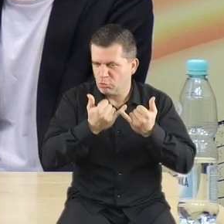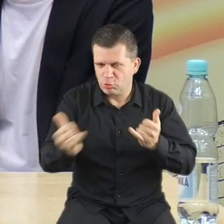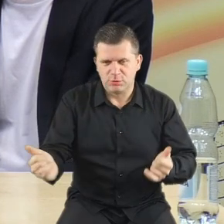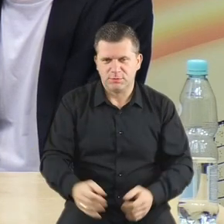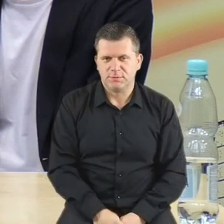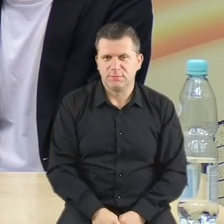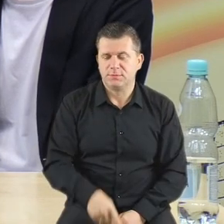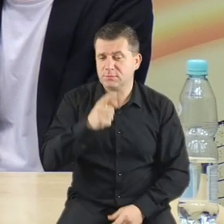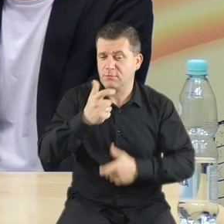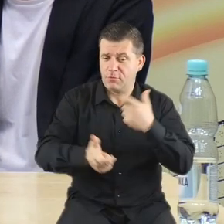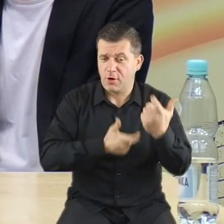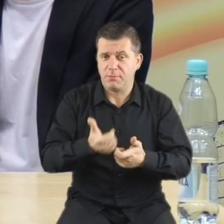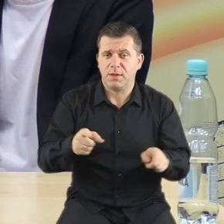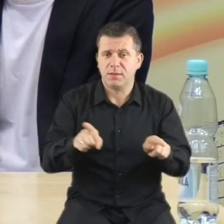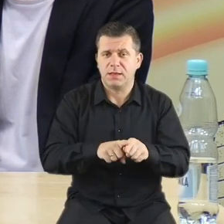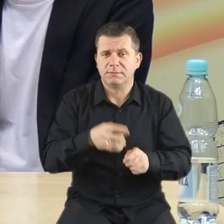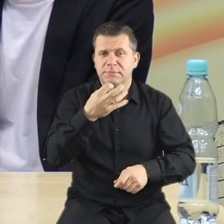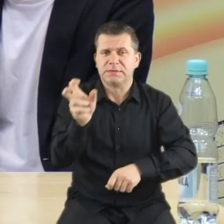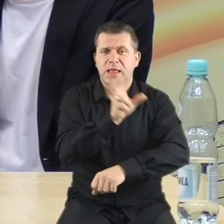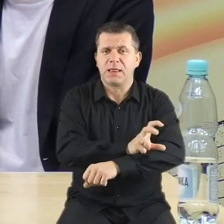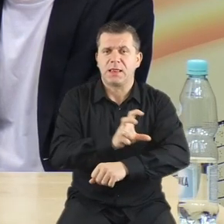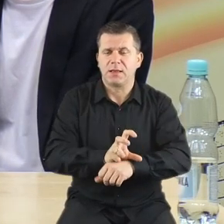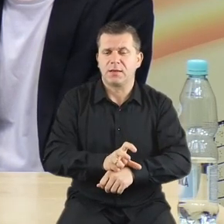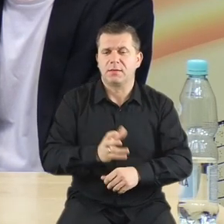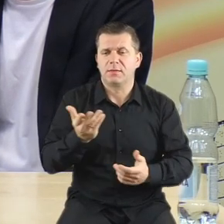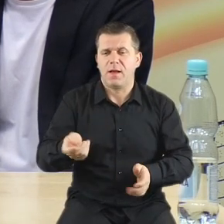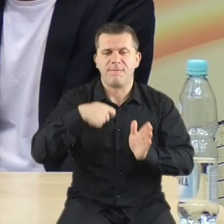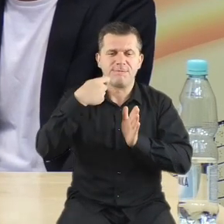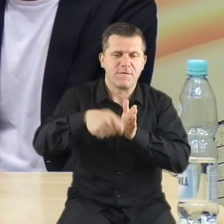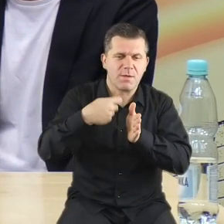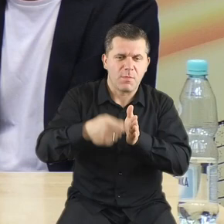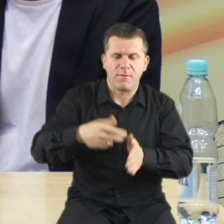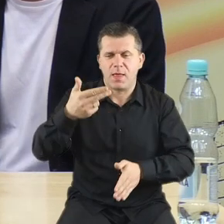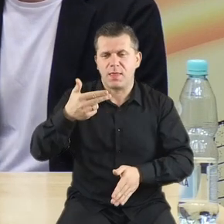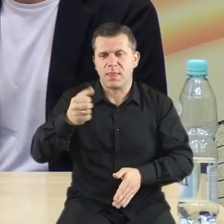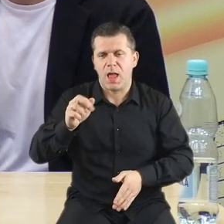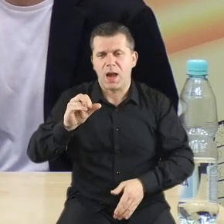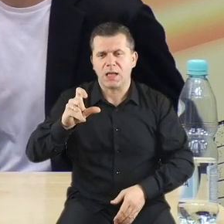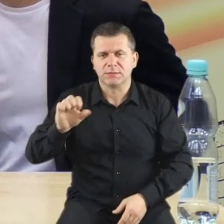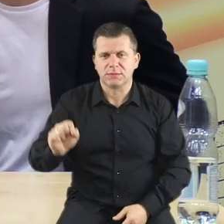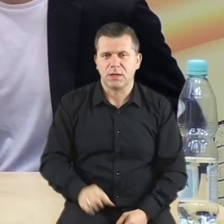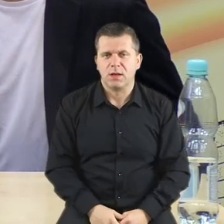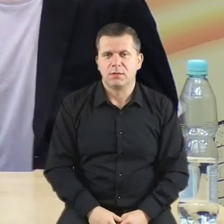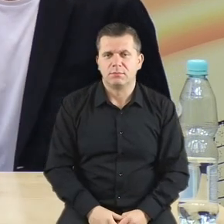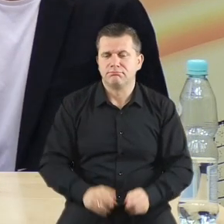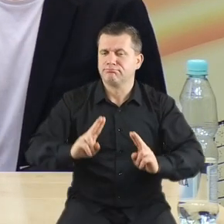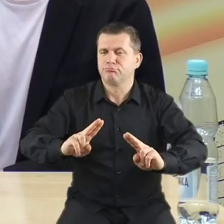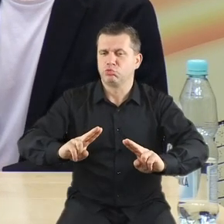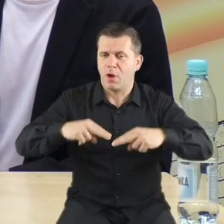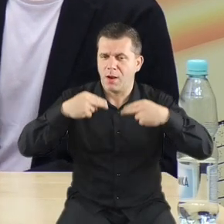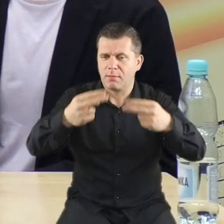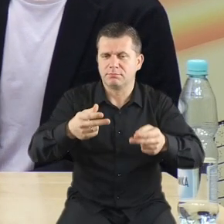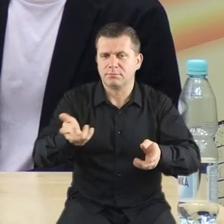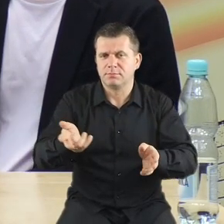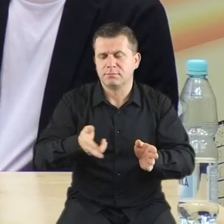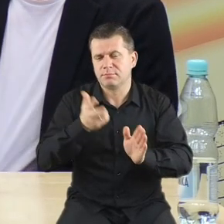Stosuje pan też taką technikę, powiedziałabym, narracyjną, filmową, jak gdyby przekazując kamerę, przez